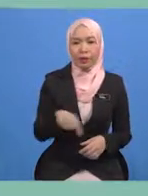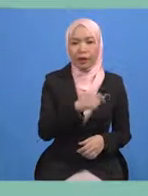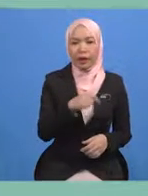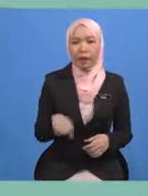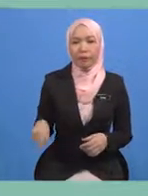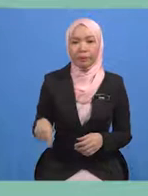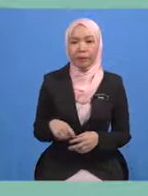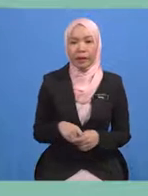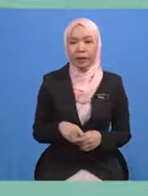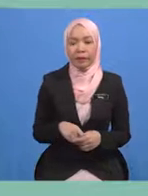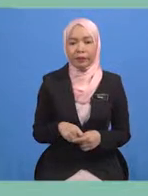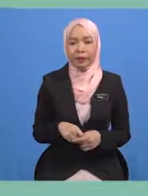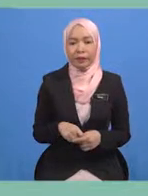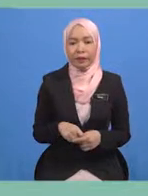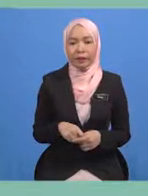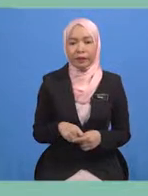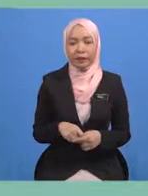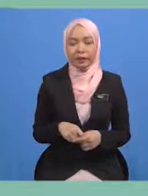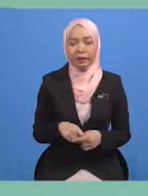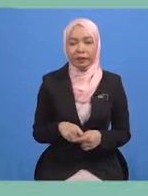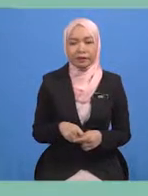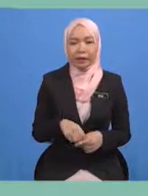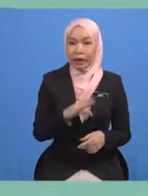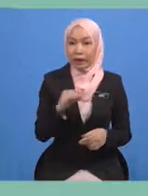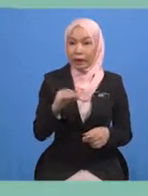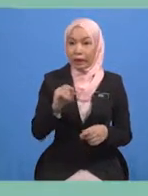Gelombang cahaya, gelombang radio